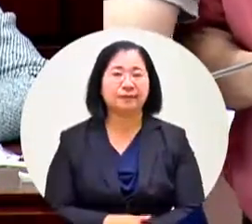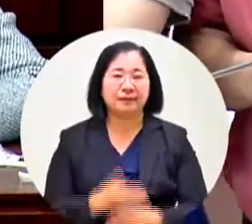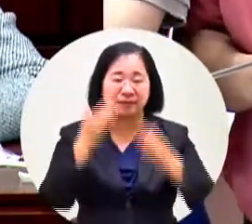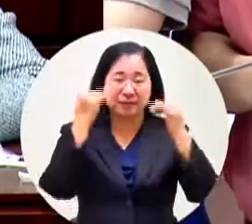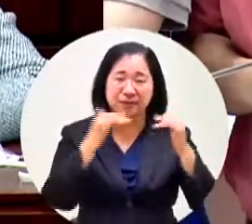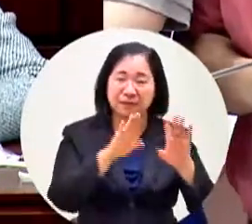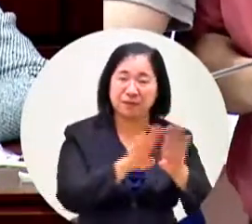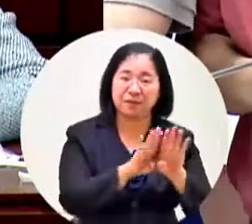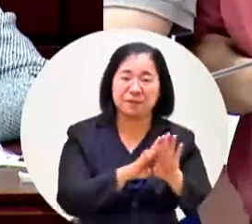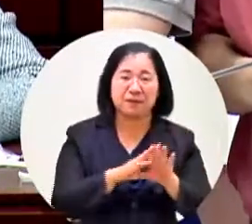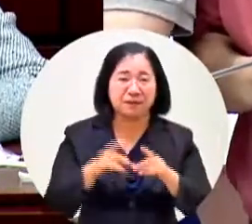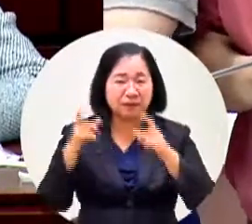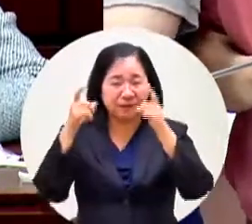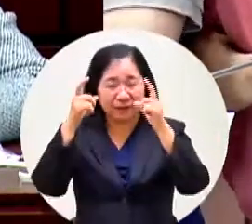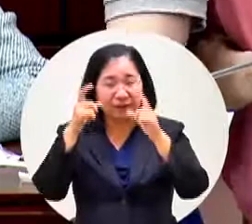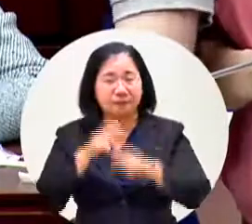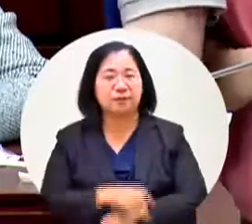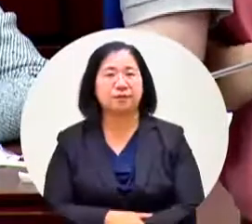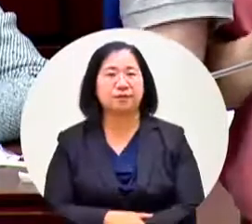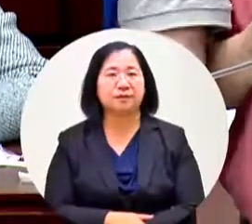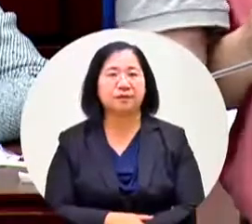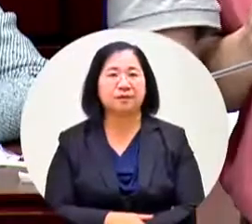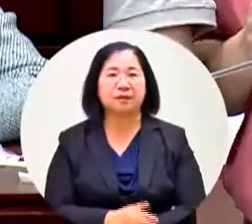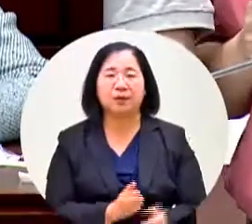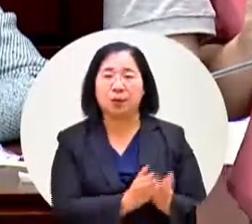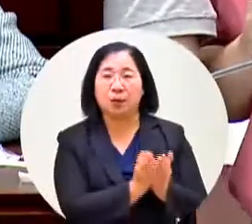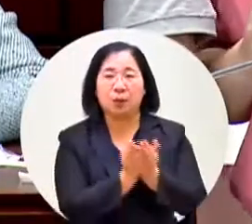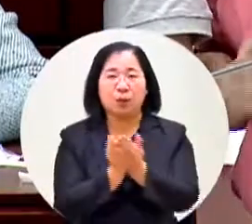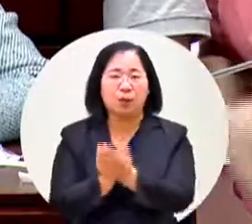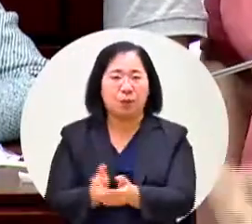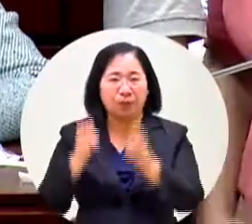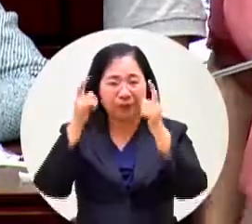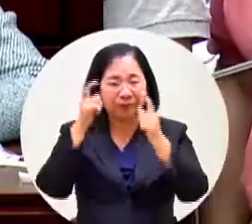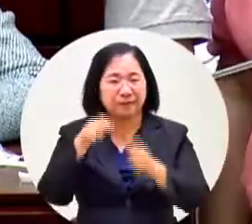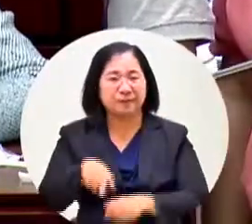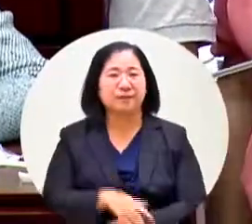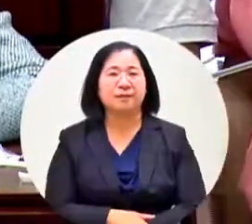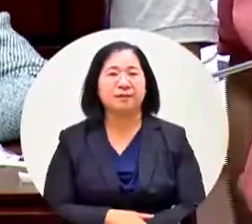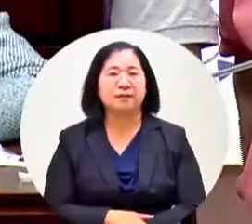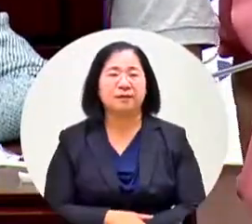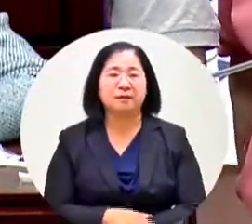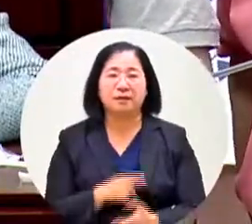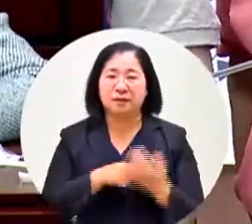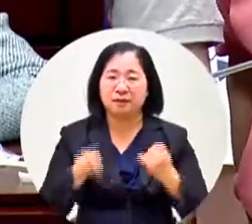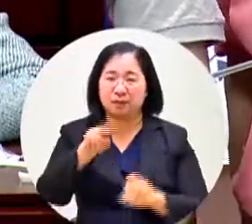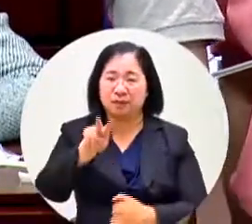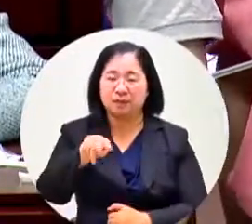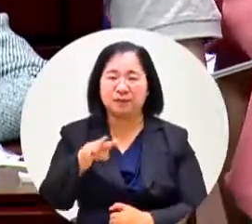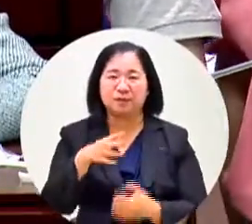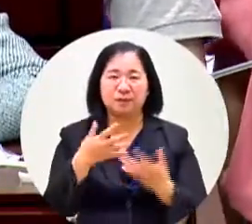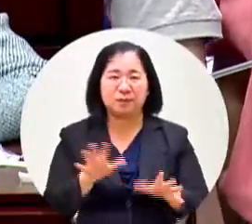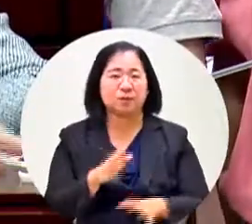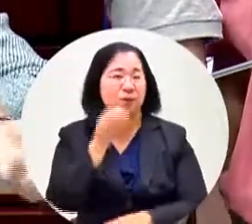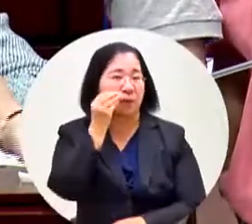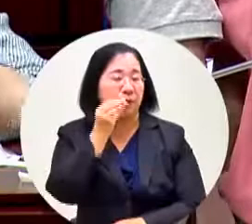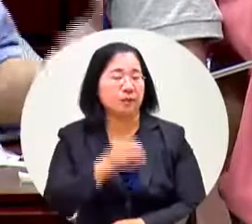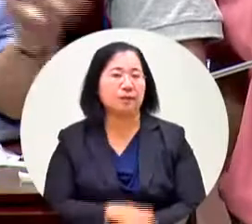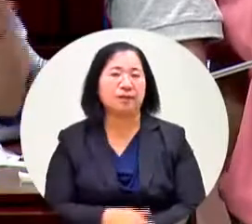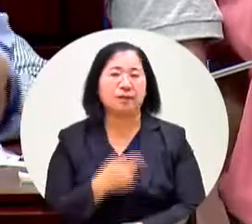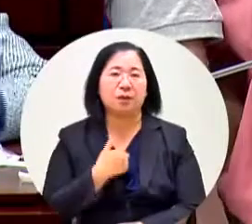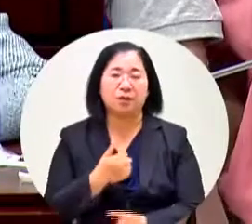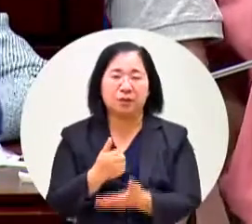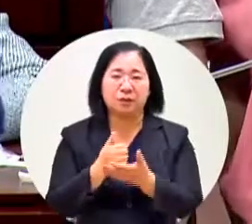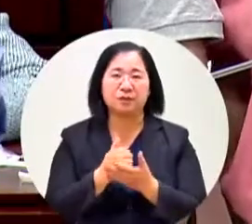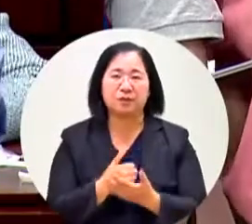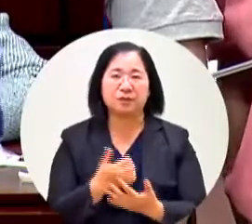来。两天之前，厦门到高雄第一艘游轮进来了，带了2000多个